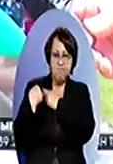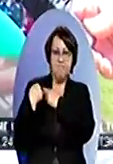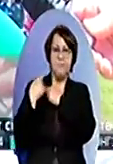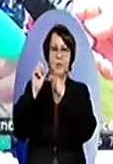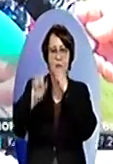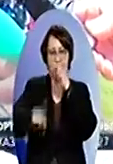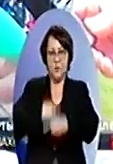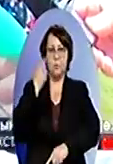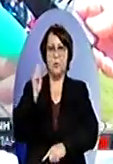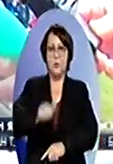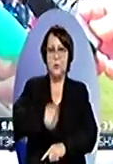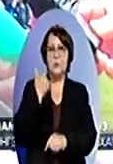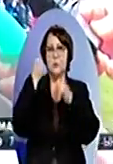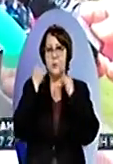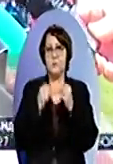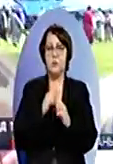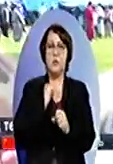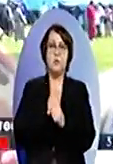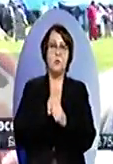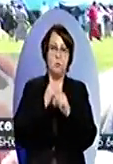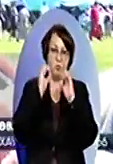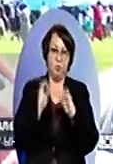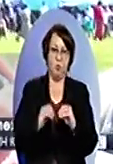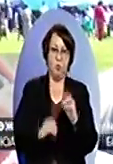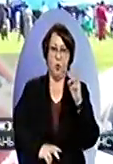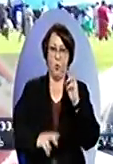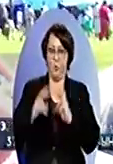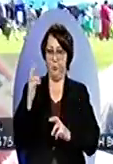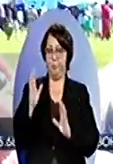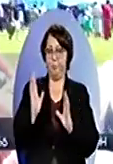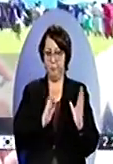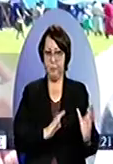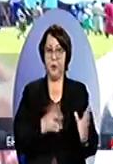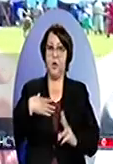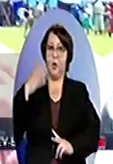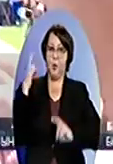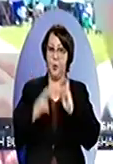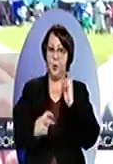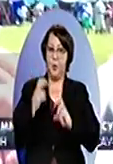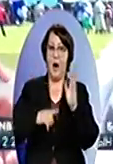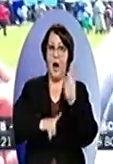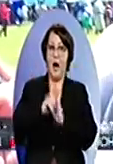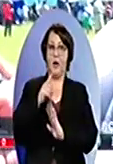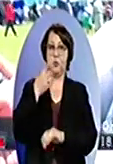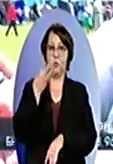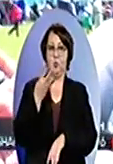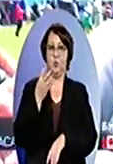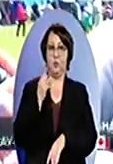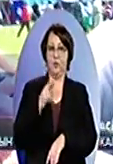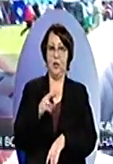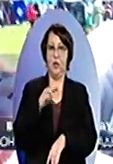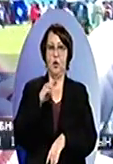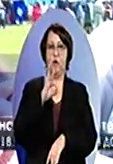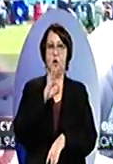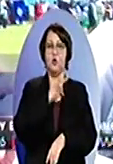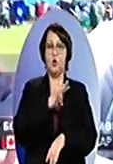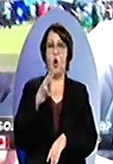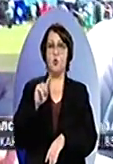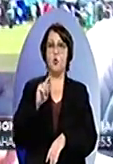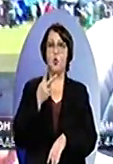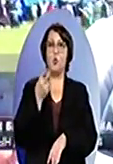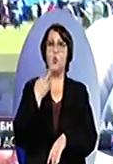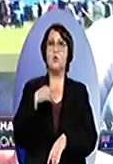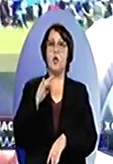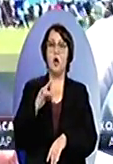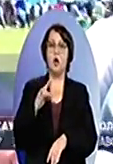эрчтэй хүчтэй хичээж ажиллах болно. Үйлдвэрийн хувьд бол анх 4 сая тонн хөдөр боловсруулах